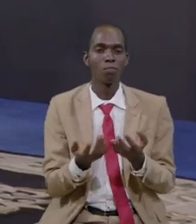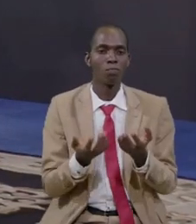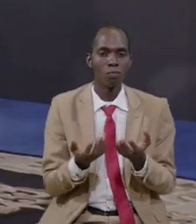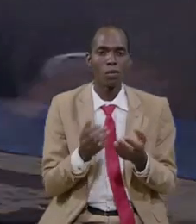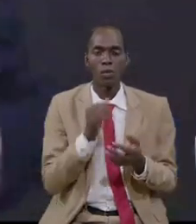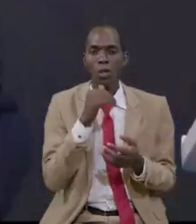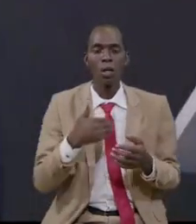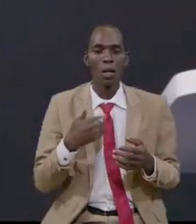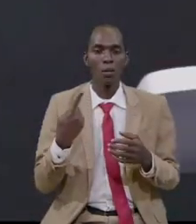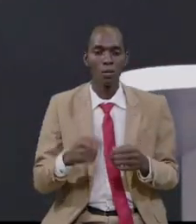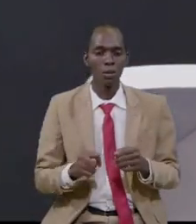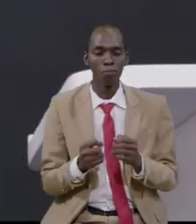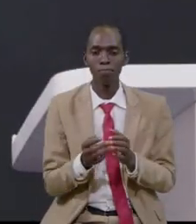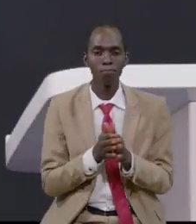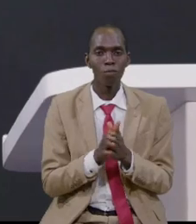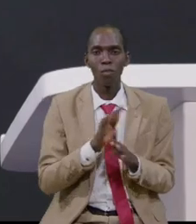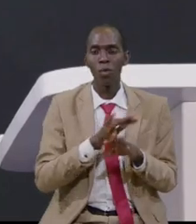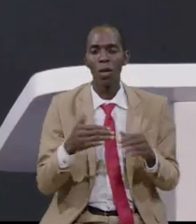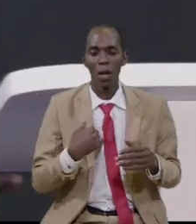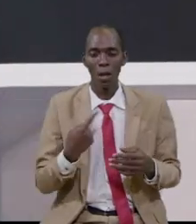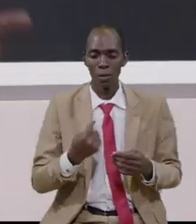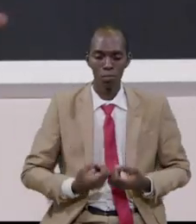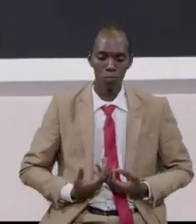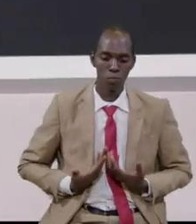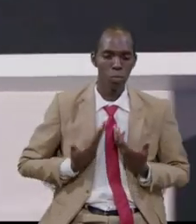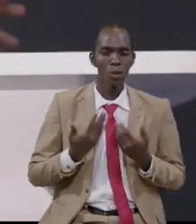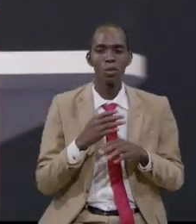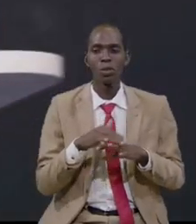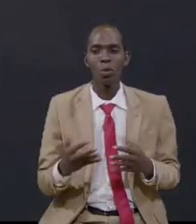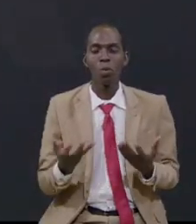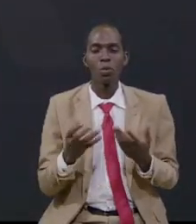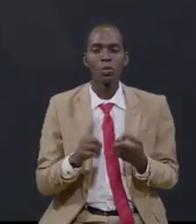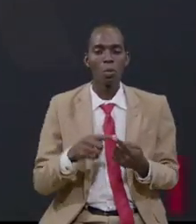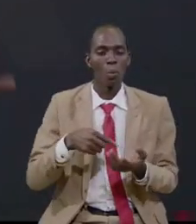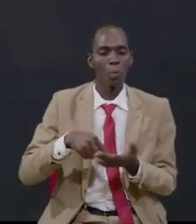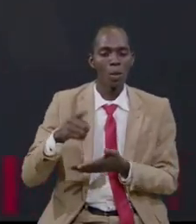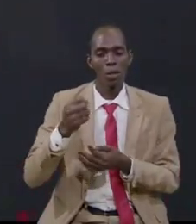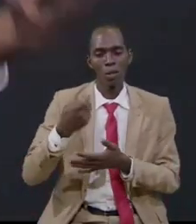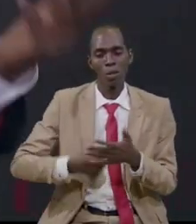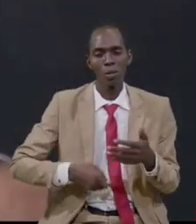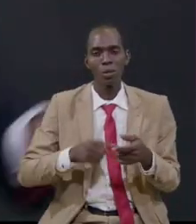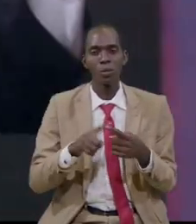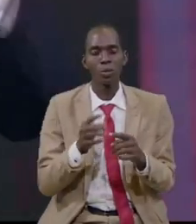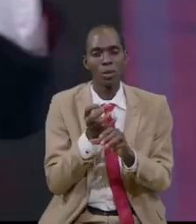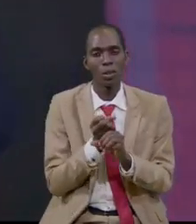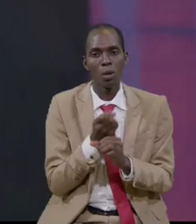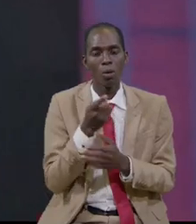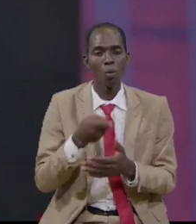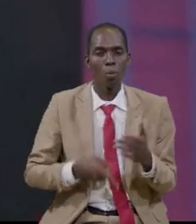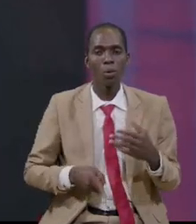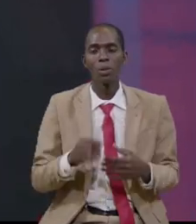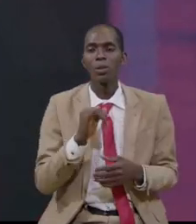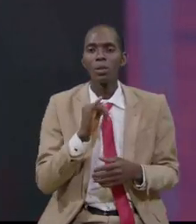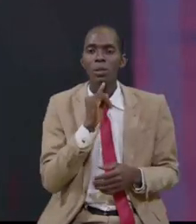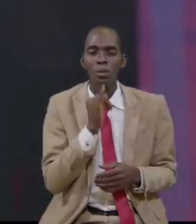la passion, vous n'aurez pas la propension, vous n'allez pas vouloir payer le prix. Pour obtenir ce qui est élevé,